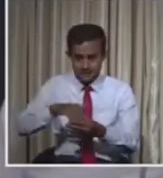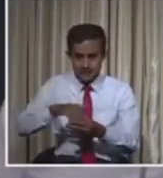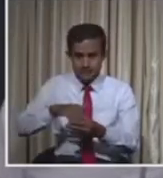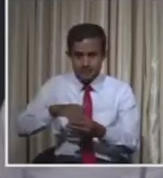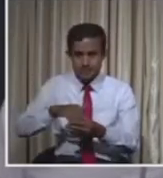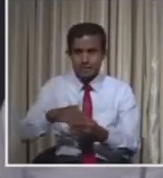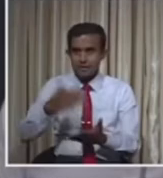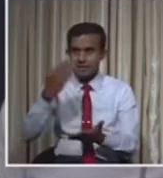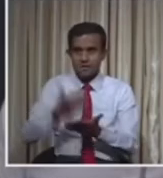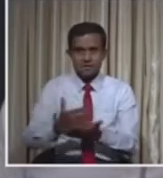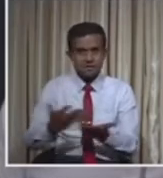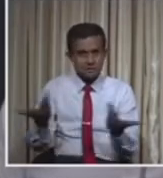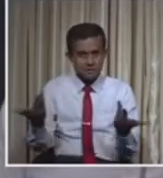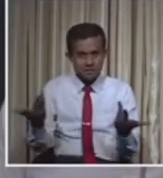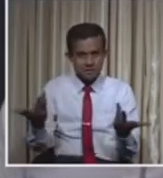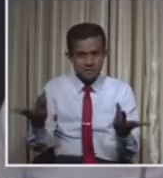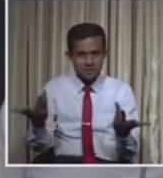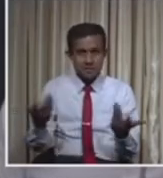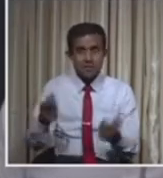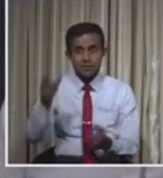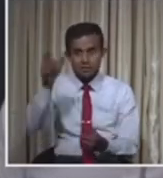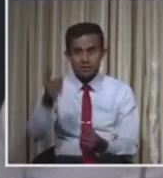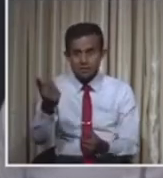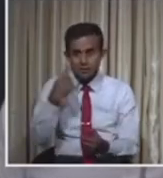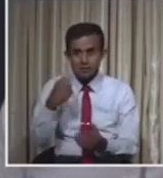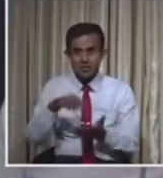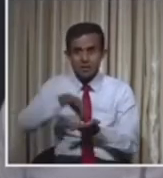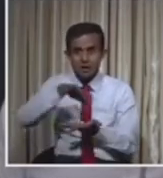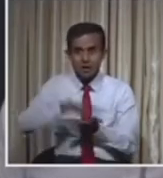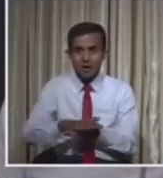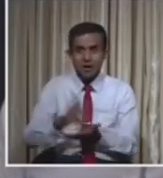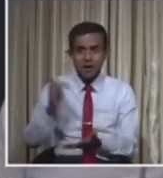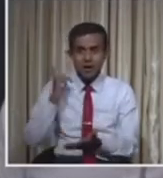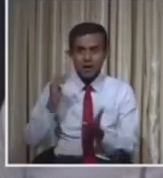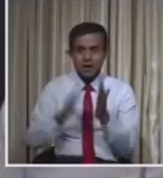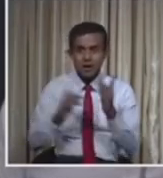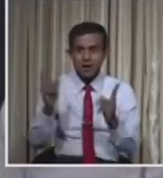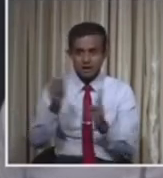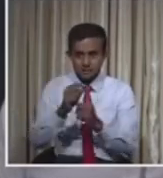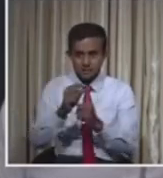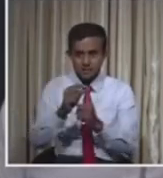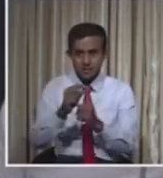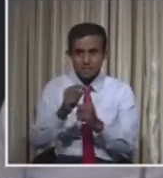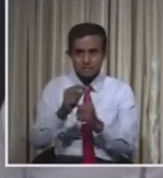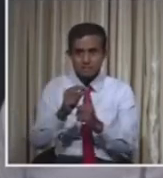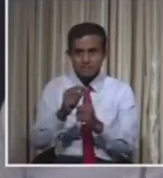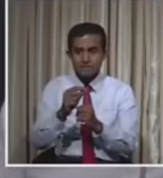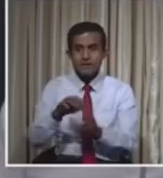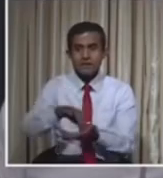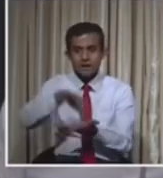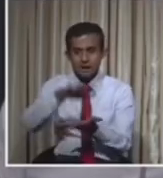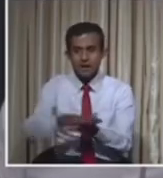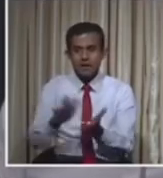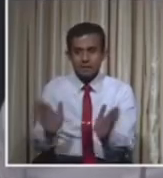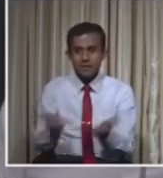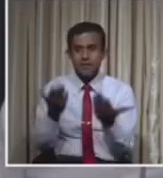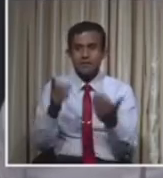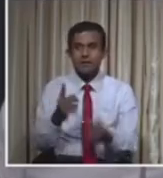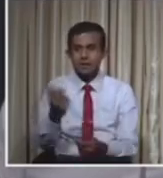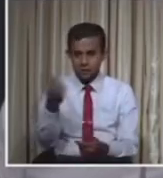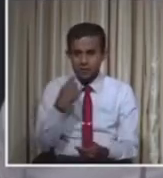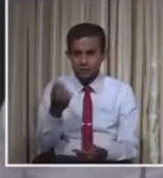ඒක නවත්තන්න බෑ එතුමා කිව්වා මම අනිවාර්යෙන්ම ආරක්ෂක අමති කියලා ඒක අනිවාර්යෙන්ම ක්‍රියාත්මක කරනවා කියලා